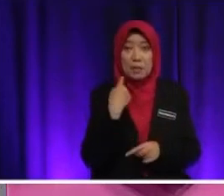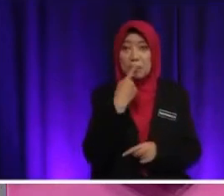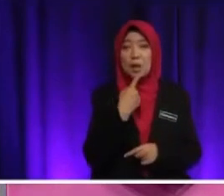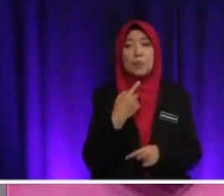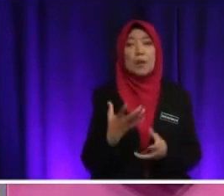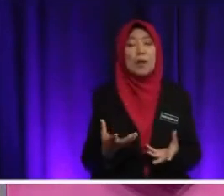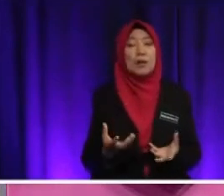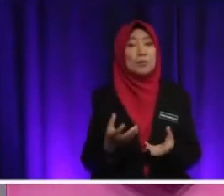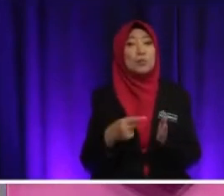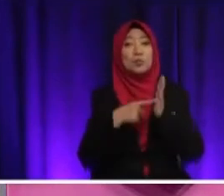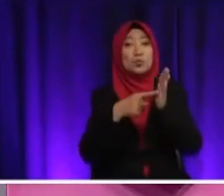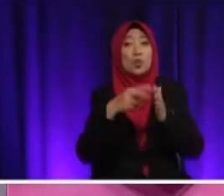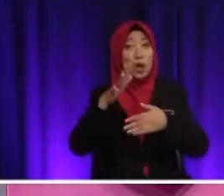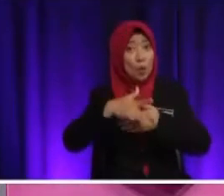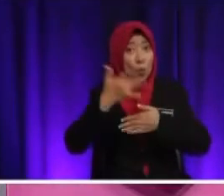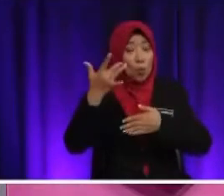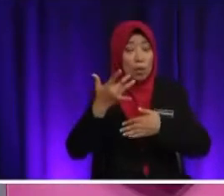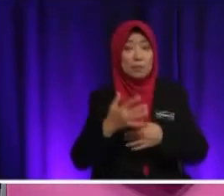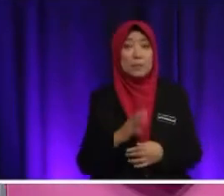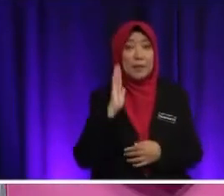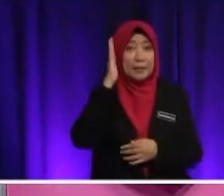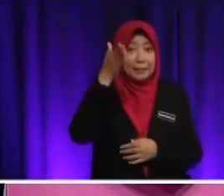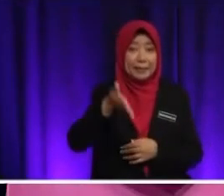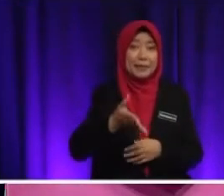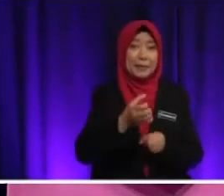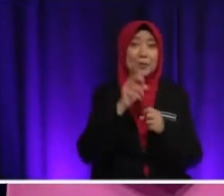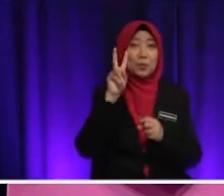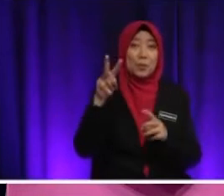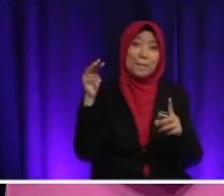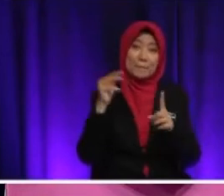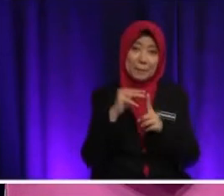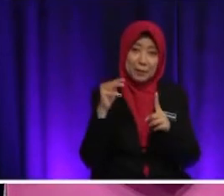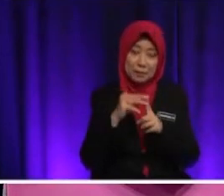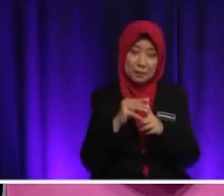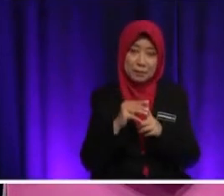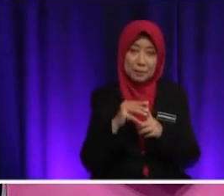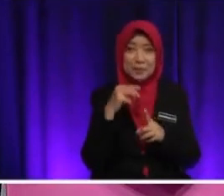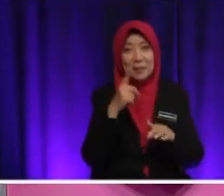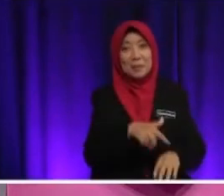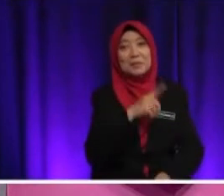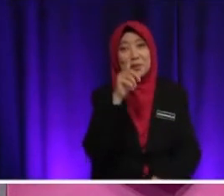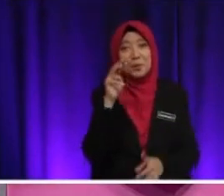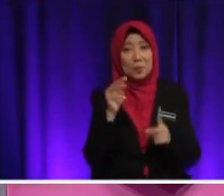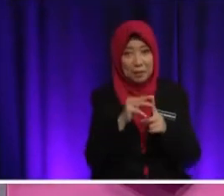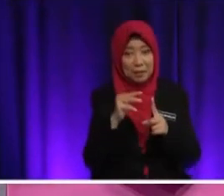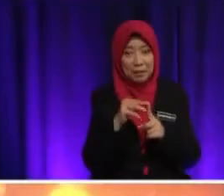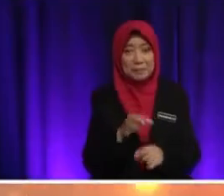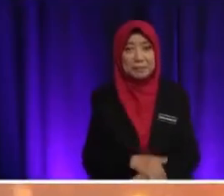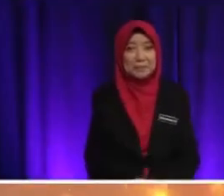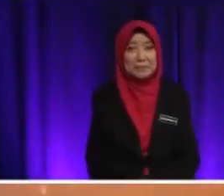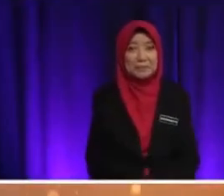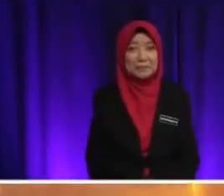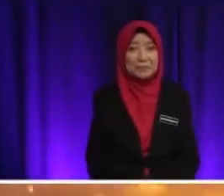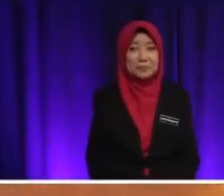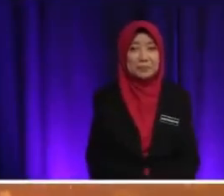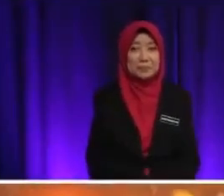angkat awal. Ya, beri dulu has kita bagi dua markah. Betul. Yang lambat Ustaz, kita bagi satu markah. Okey, silakan.